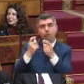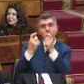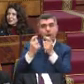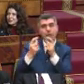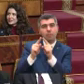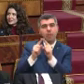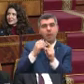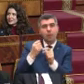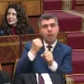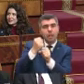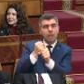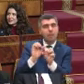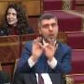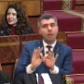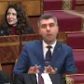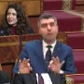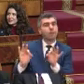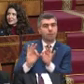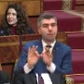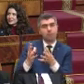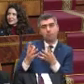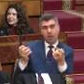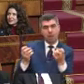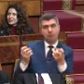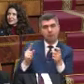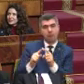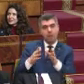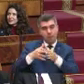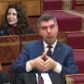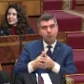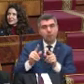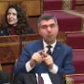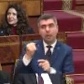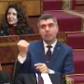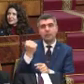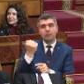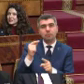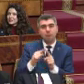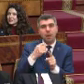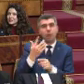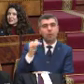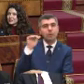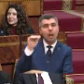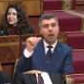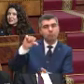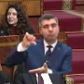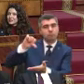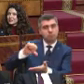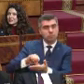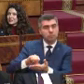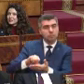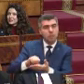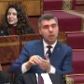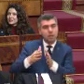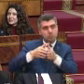بد الوكاله تمشي بسرعه اكبر، موانئ كثيره معطله، ونبغي نتكلم على ميناء ديال سيدي افني لانه بالفعل الميناء